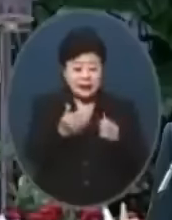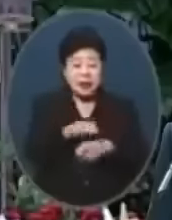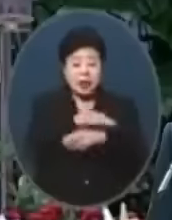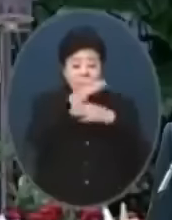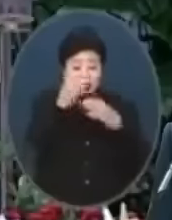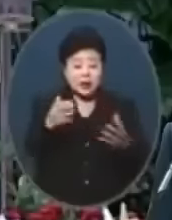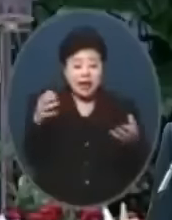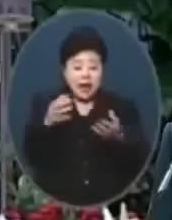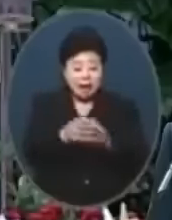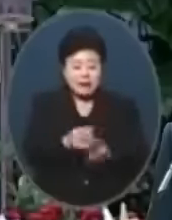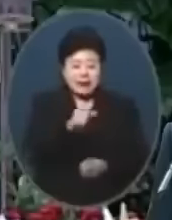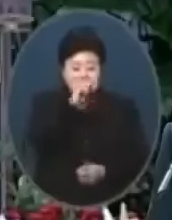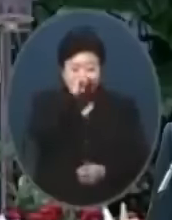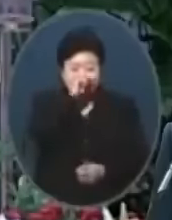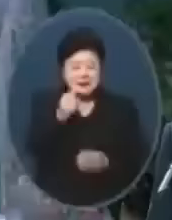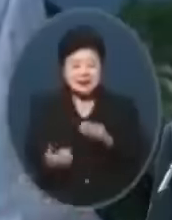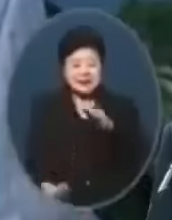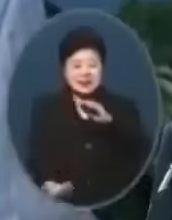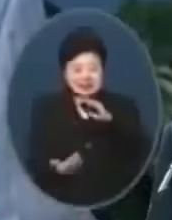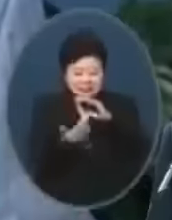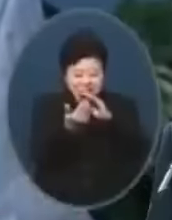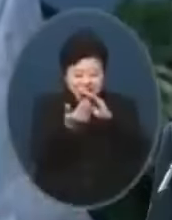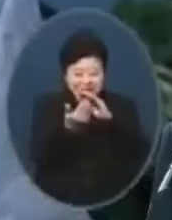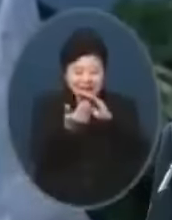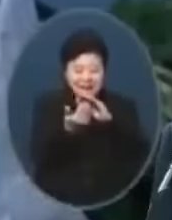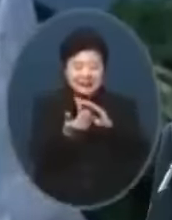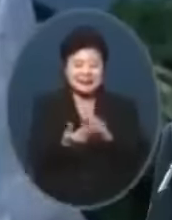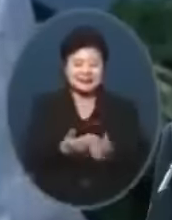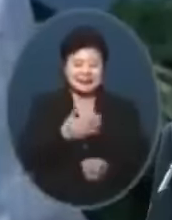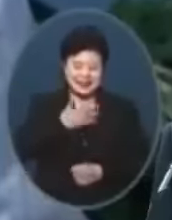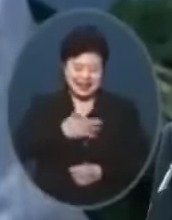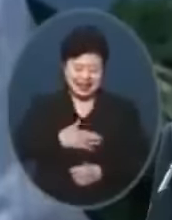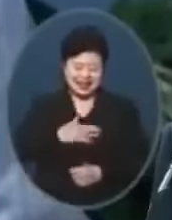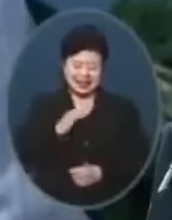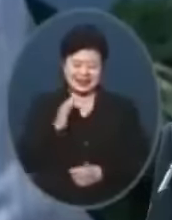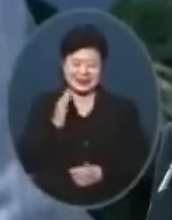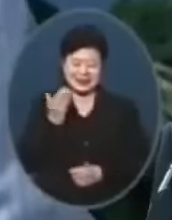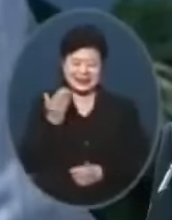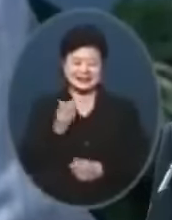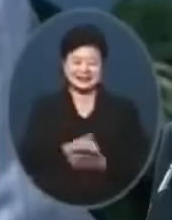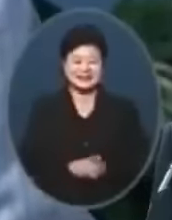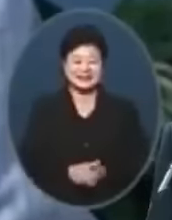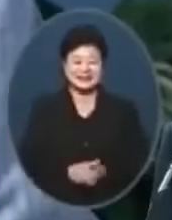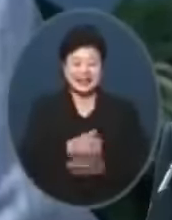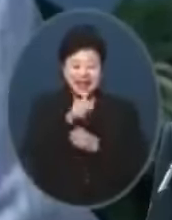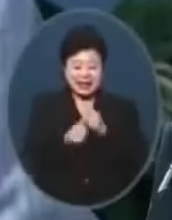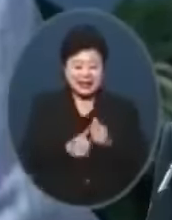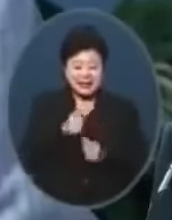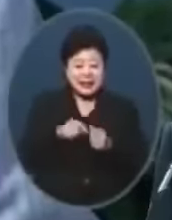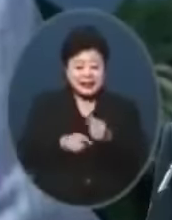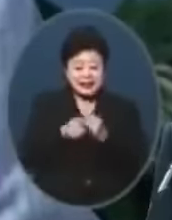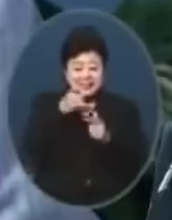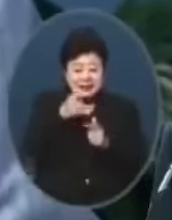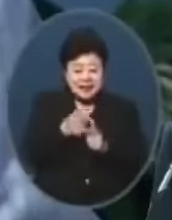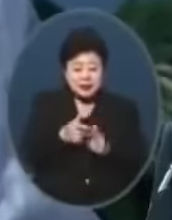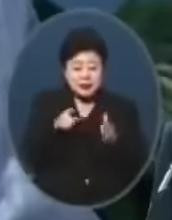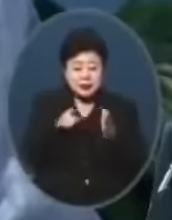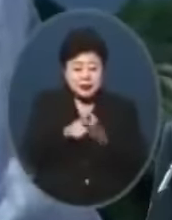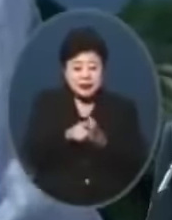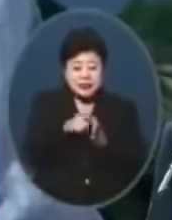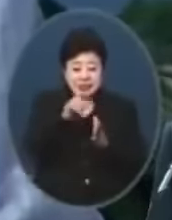모든 것이 합력하여 선을 이룬다는 진리인 것입니다. 하나님의 뜻은 예수님을 믿고